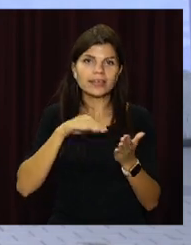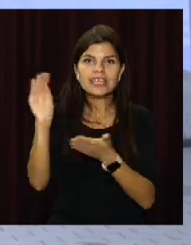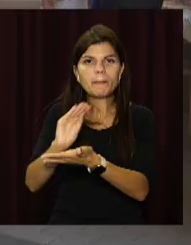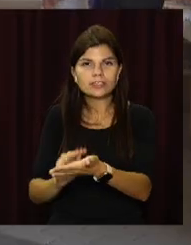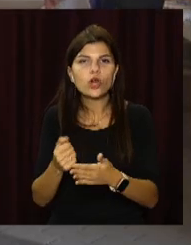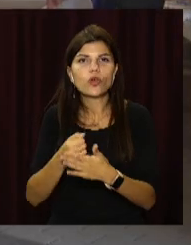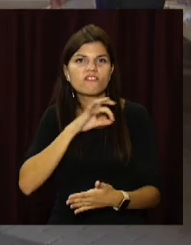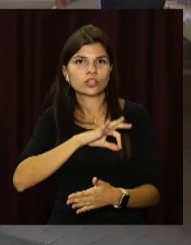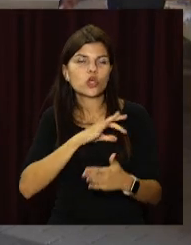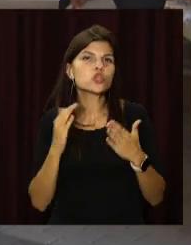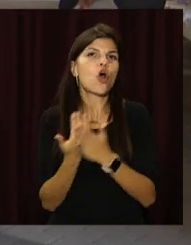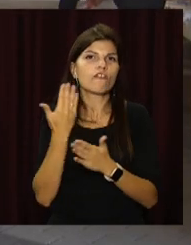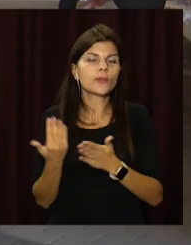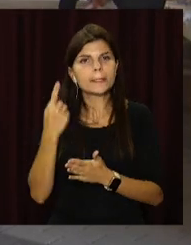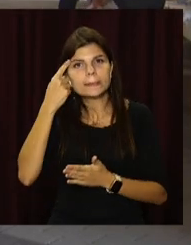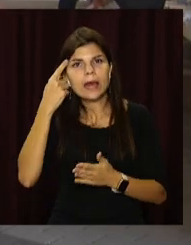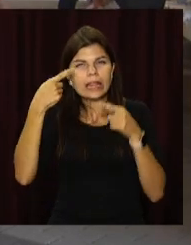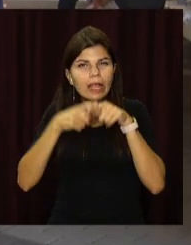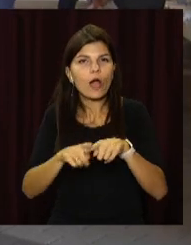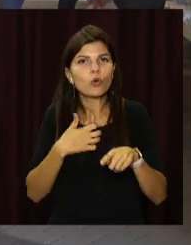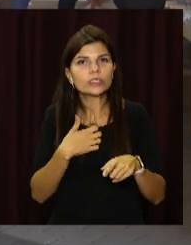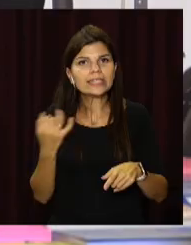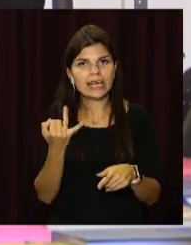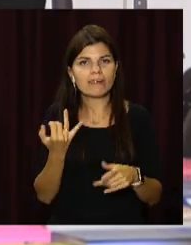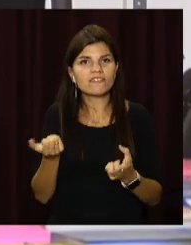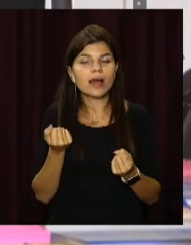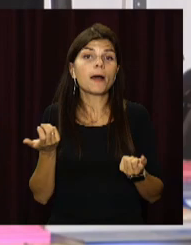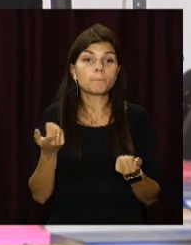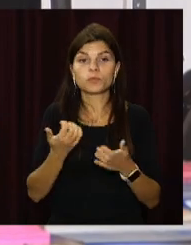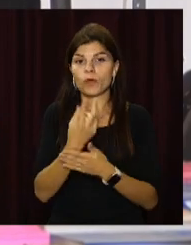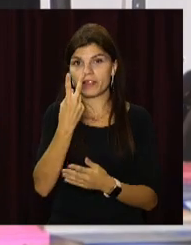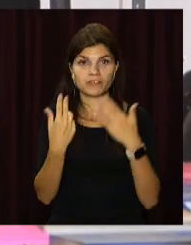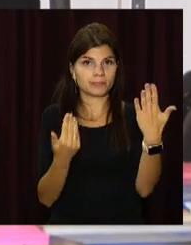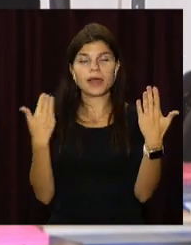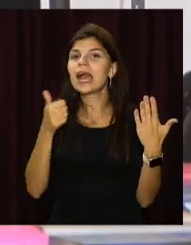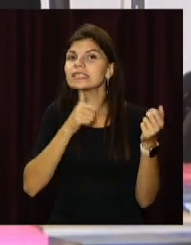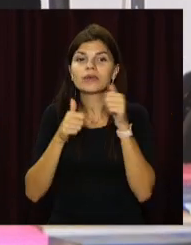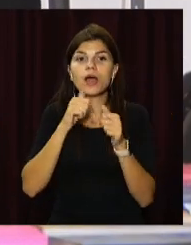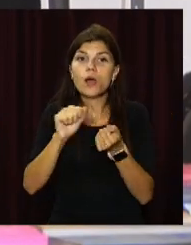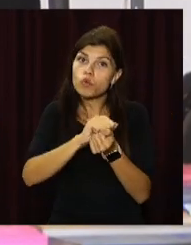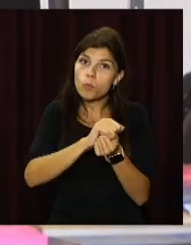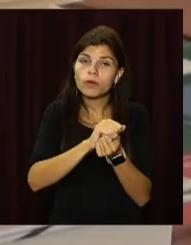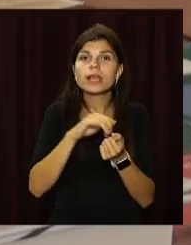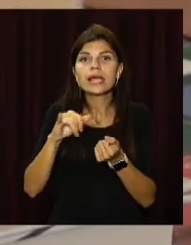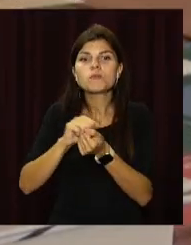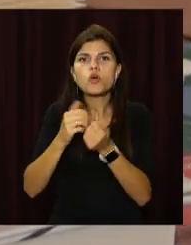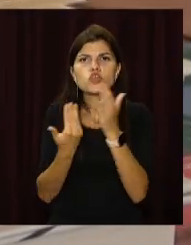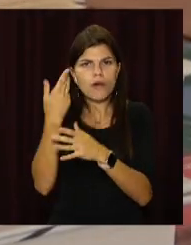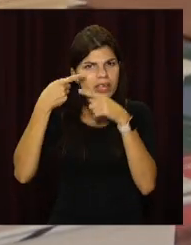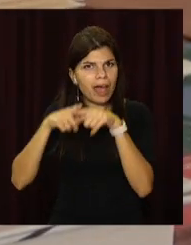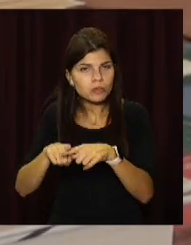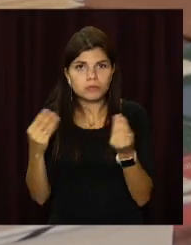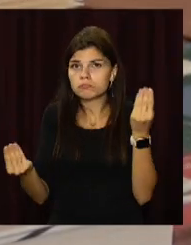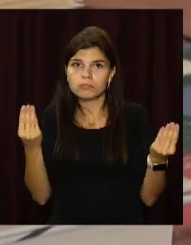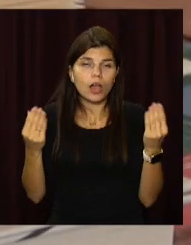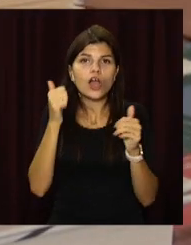до використання інноваційних підходів. Цьогоріч оголосили дві номінації – «Експеримент у папері» та «Папір і нові технології».